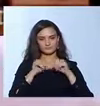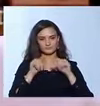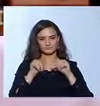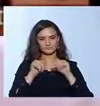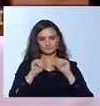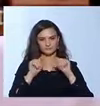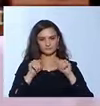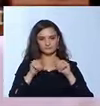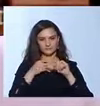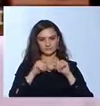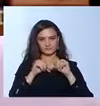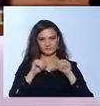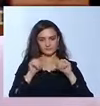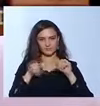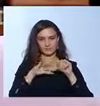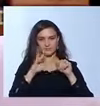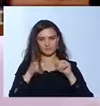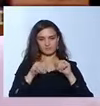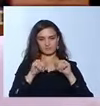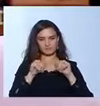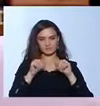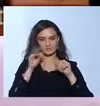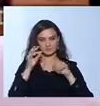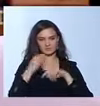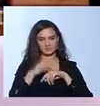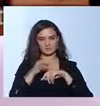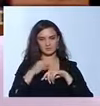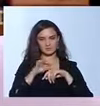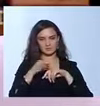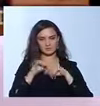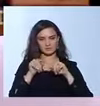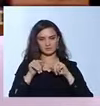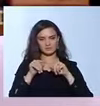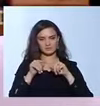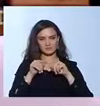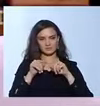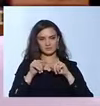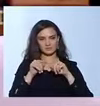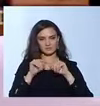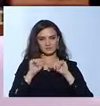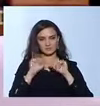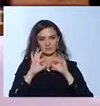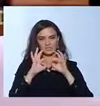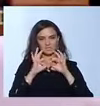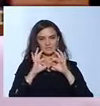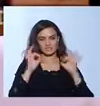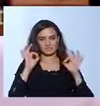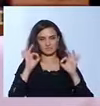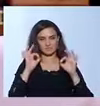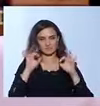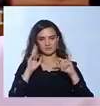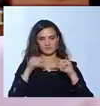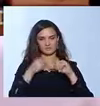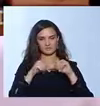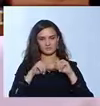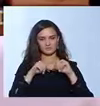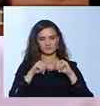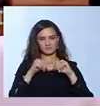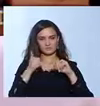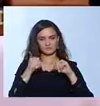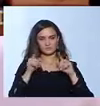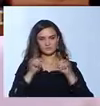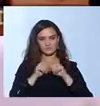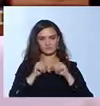და ამ ყველაფრის გავლენით თმის ფოლიკული განიცდის მინიატურიზაციას, დაწვრილებას. ესე იგი,